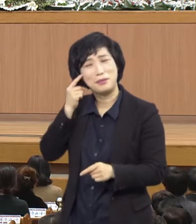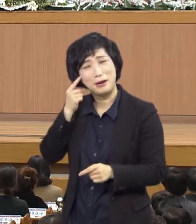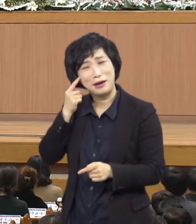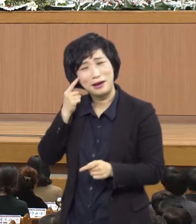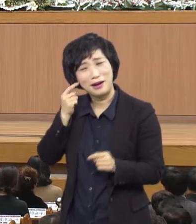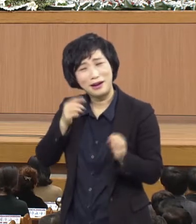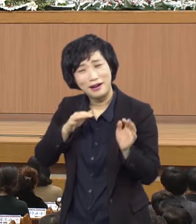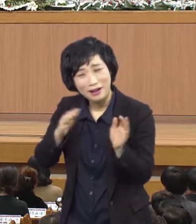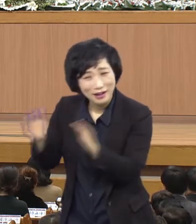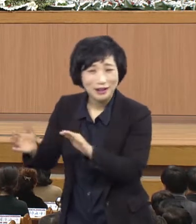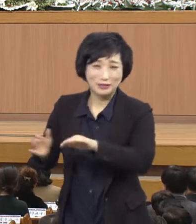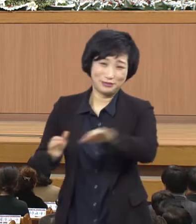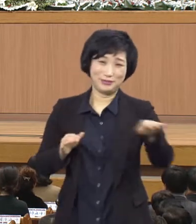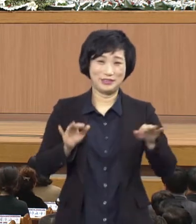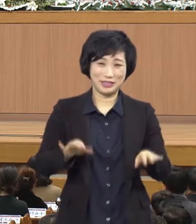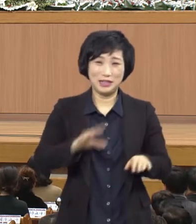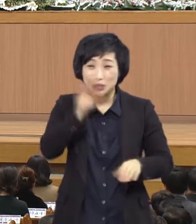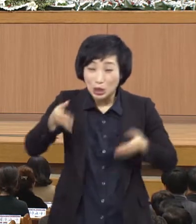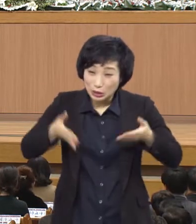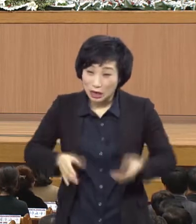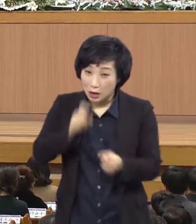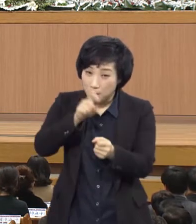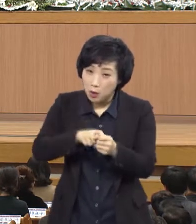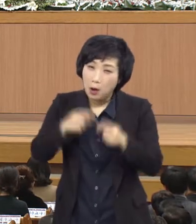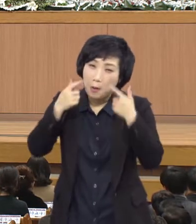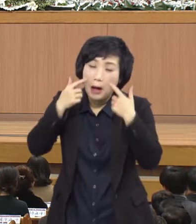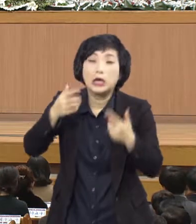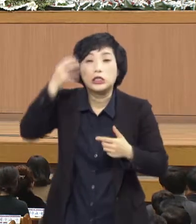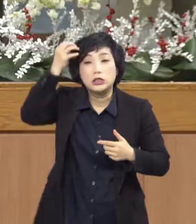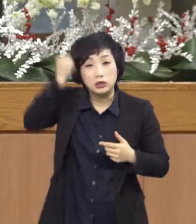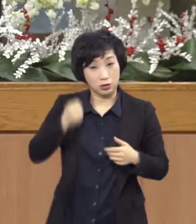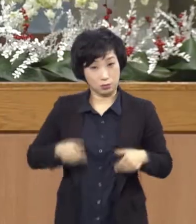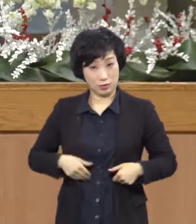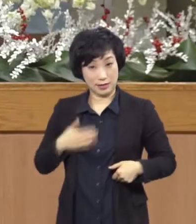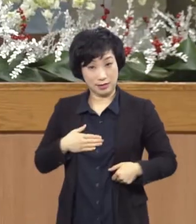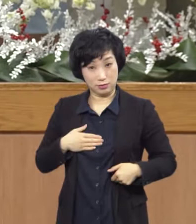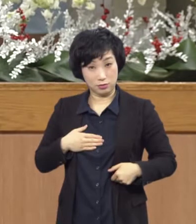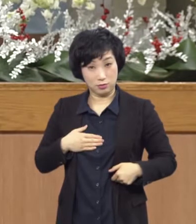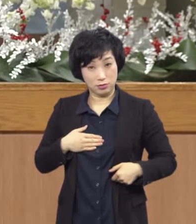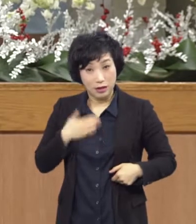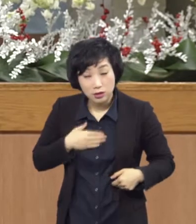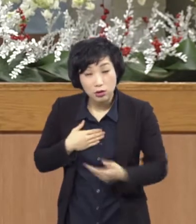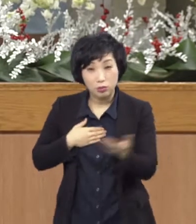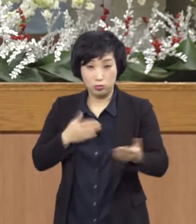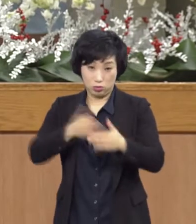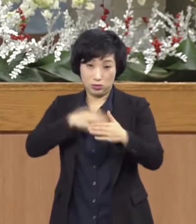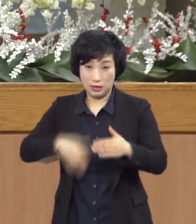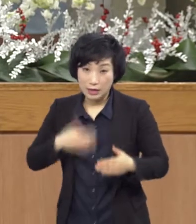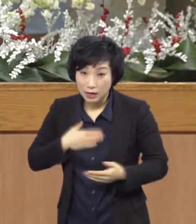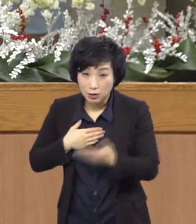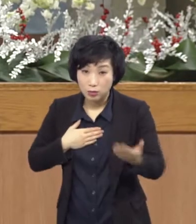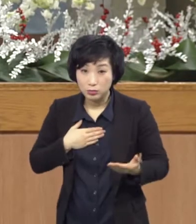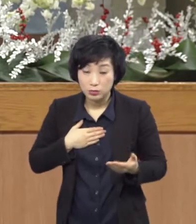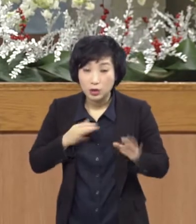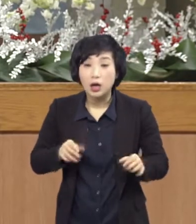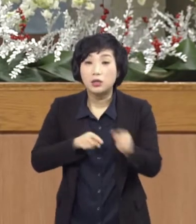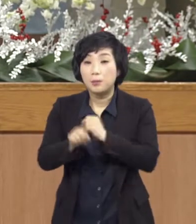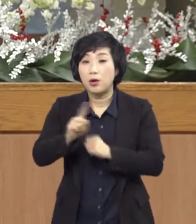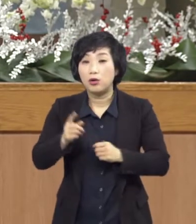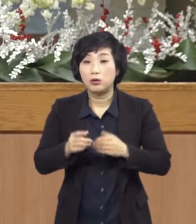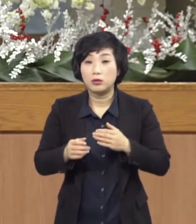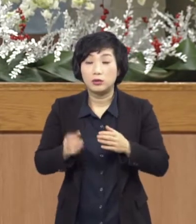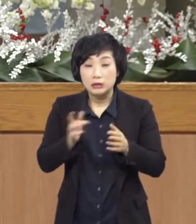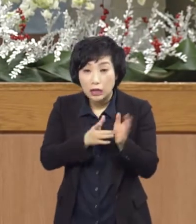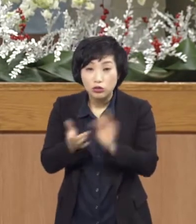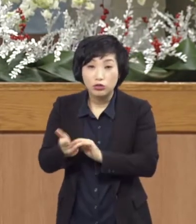우리는 성탄의 목적을 분명히 알지 않고는 절대 안 된다. 나는 죽으러